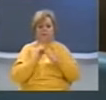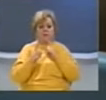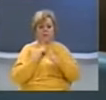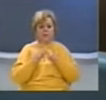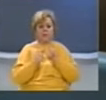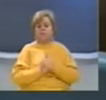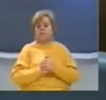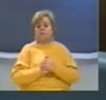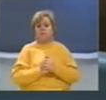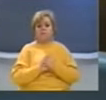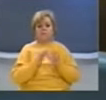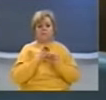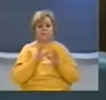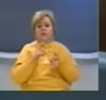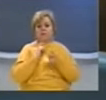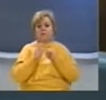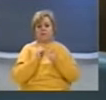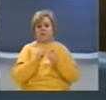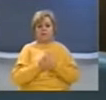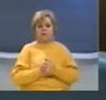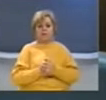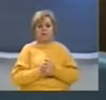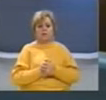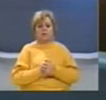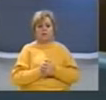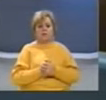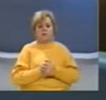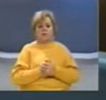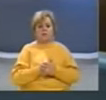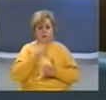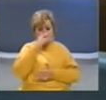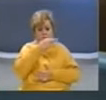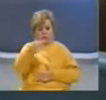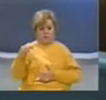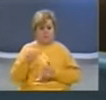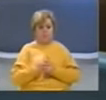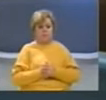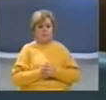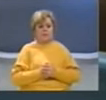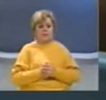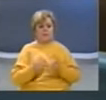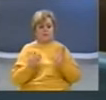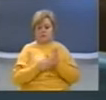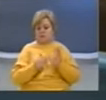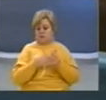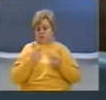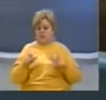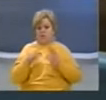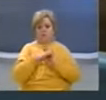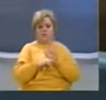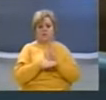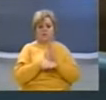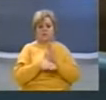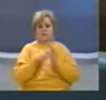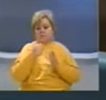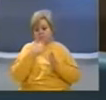ketë mundësi për ndonjë marrëveshje eventuale me nivelin lokal. Pra, nuk duhet lejojmë që me këtë ligj të bëjmë diçka që